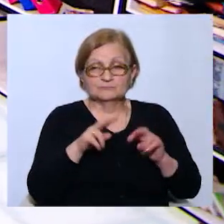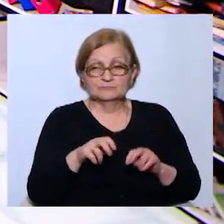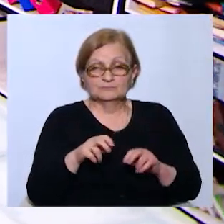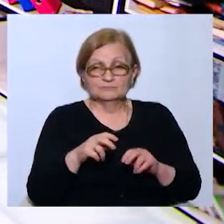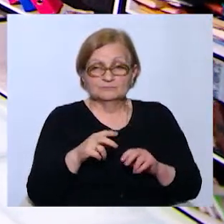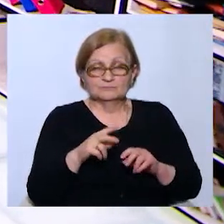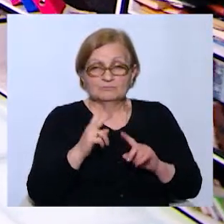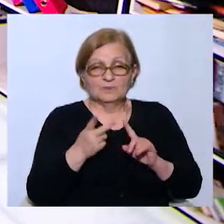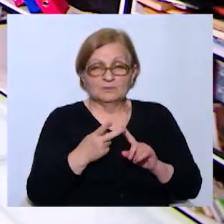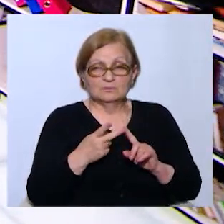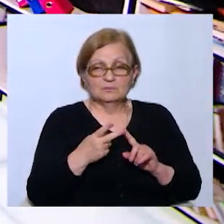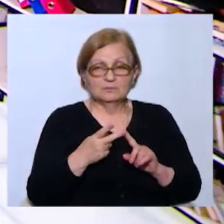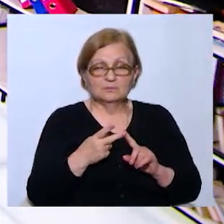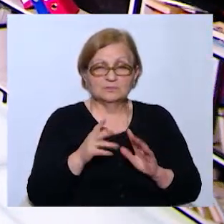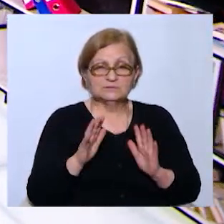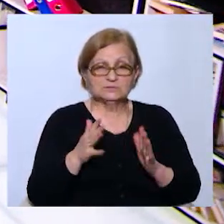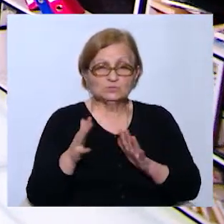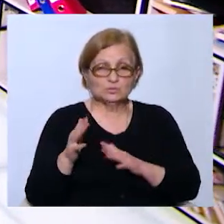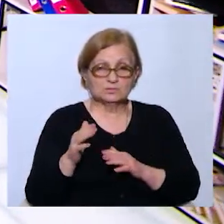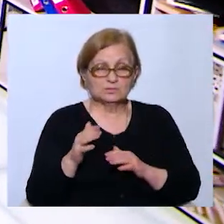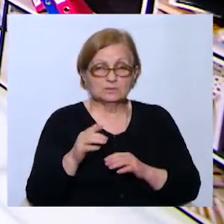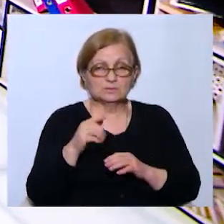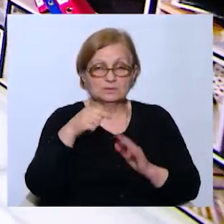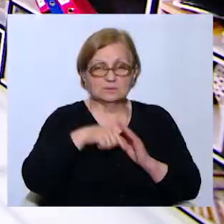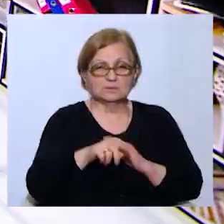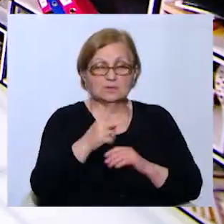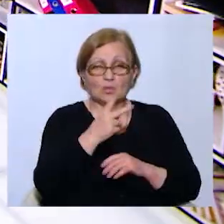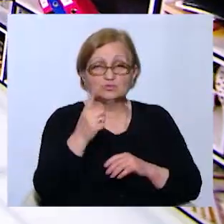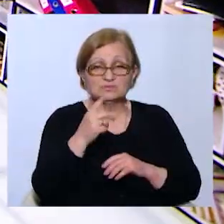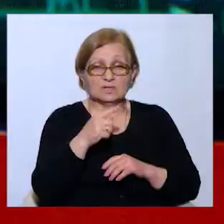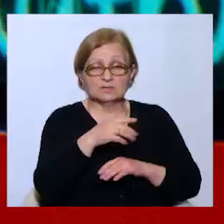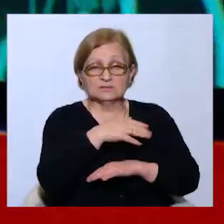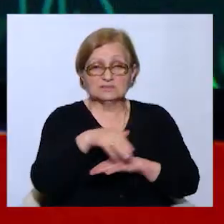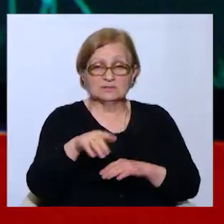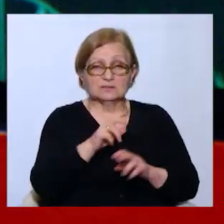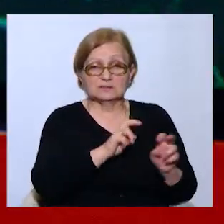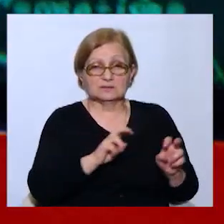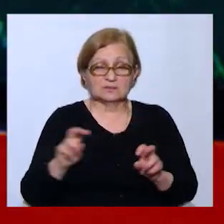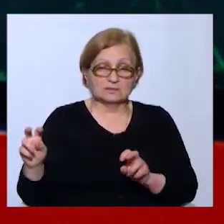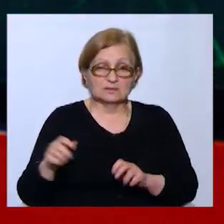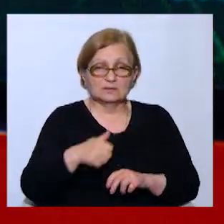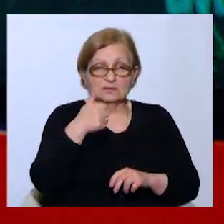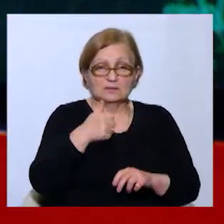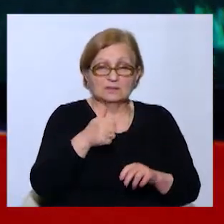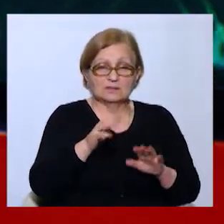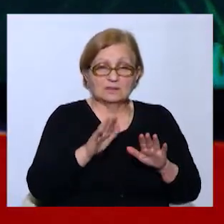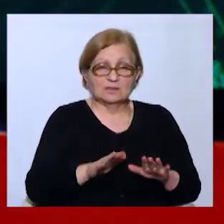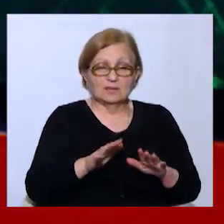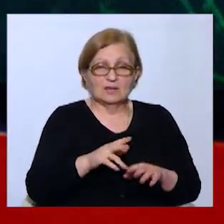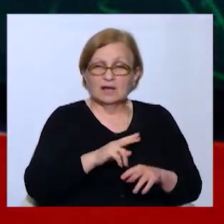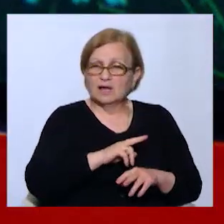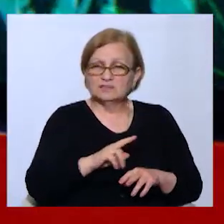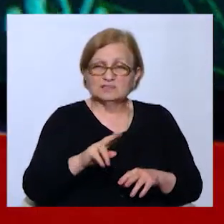მეორე სიტუაცია. კინოთეატრში არის 21 რიგი, პირველ 20 რიგში არის ადგილების ერთი და